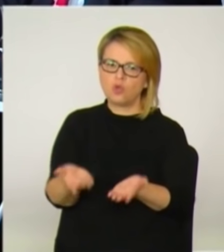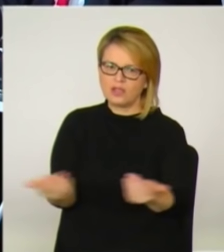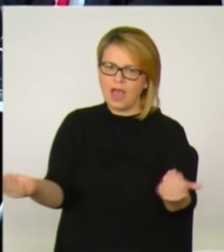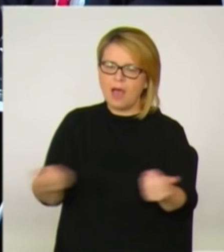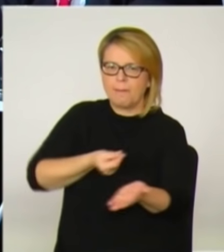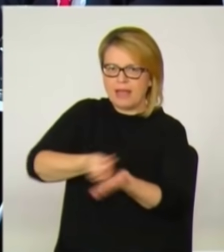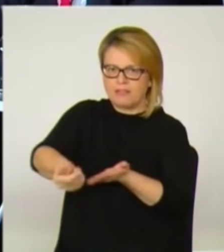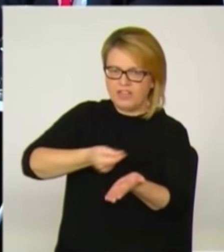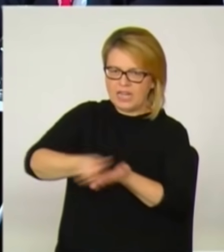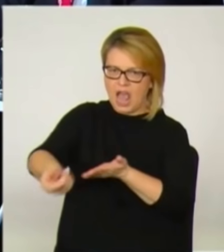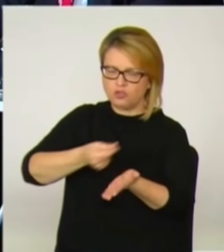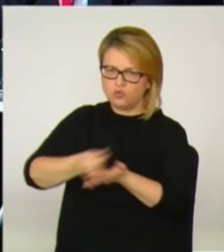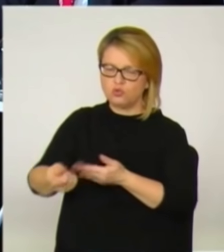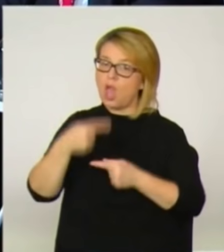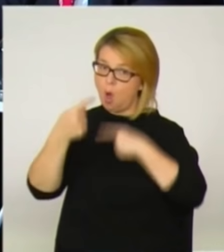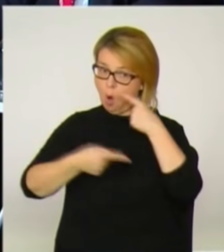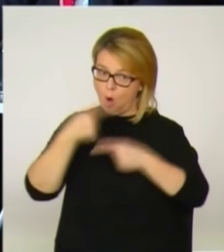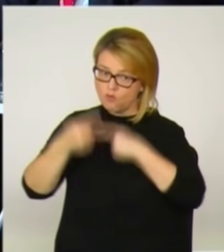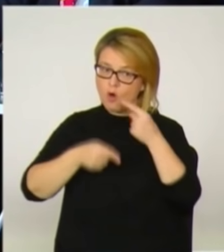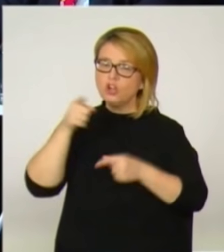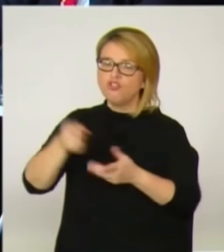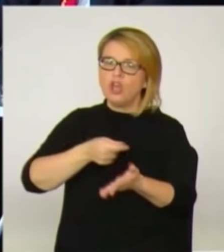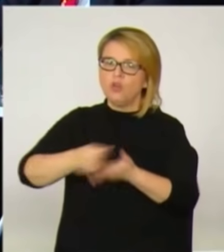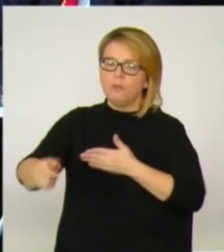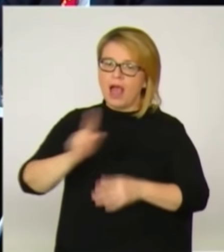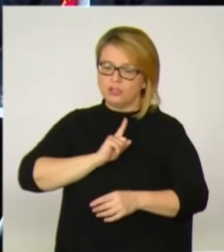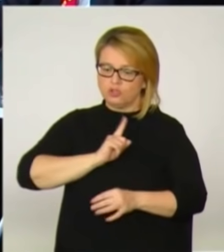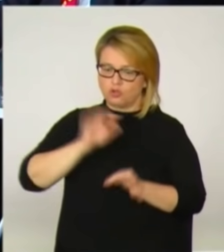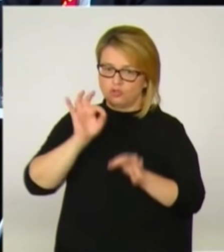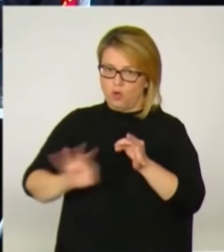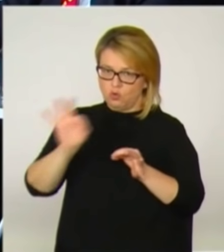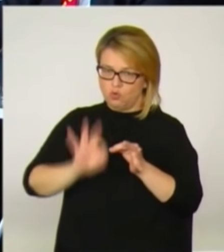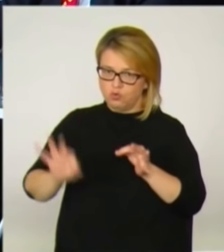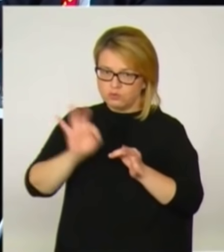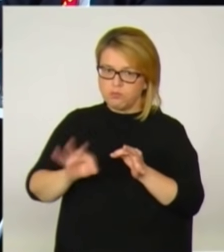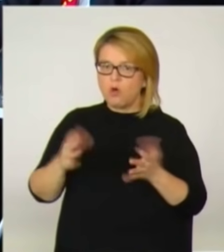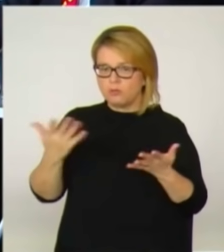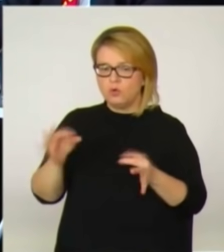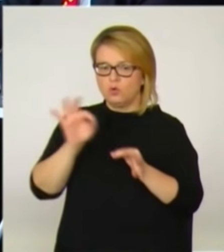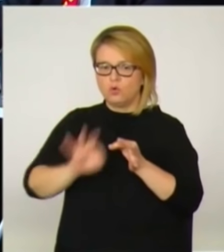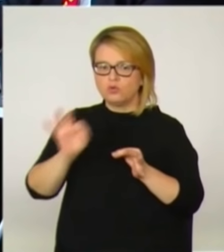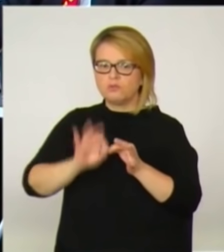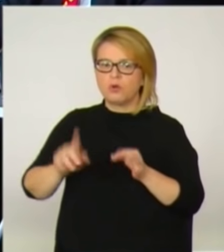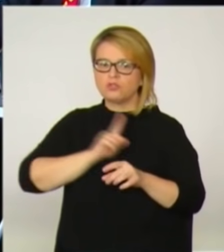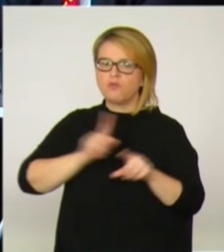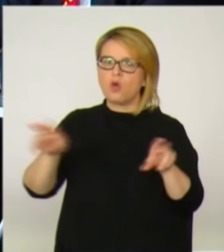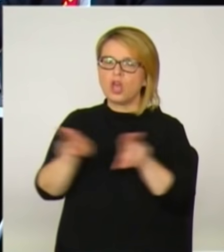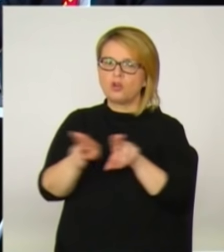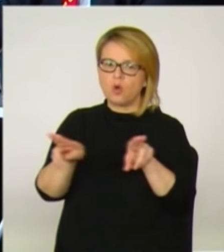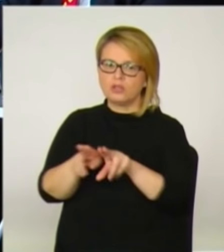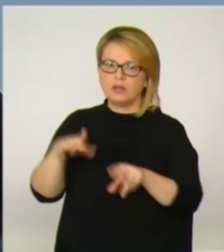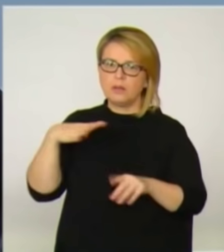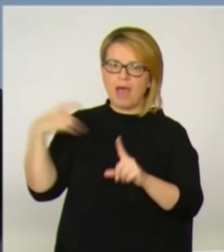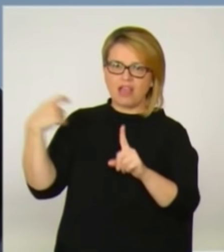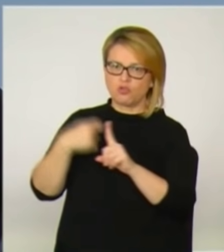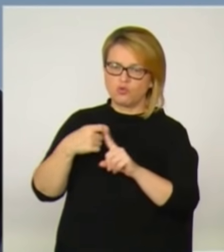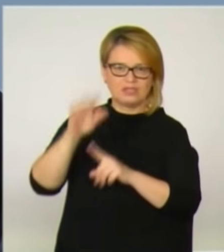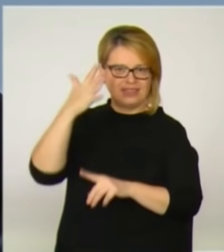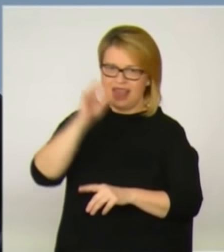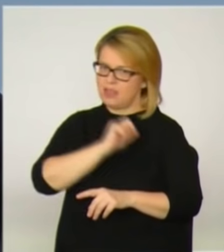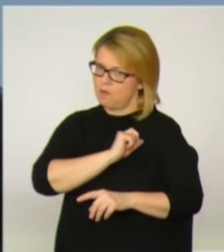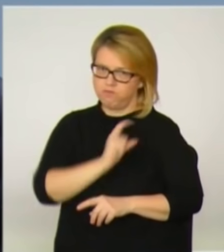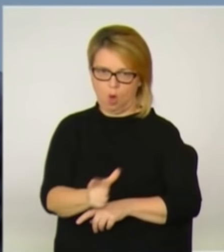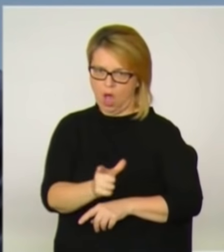financuje. Hovorí totiž, že to platí zo svojich úspor, respektíve úspor svojej rodiny. Pán Kusi nie je bohatý človek